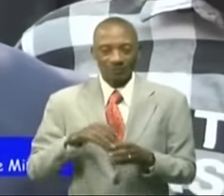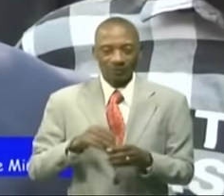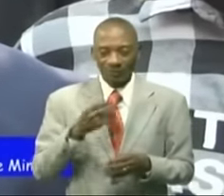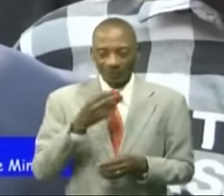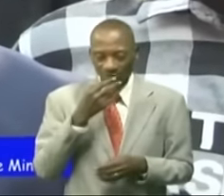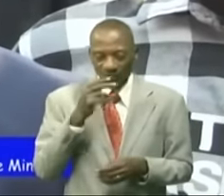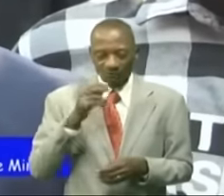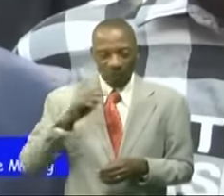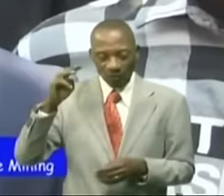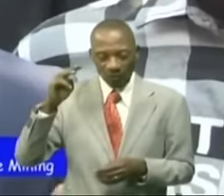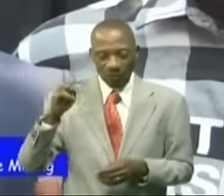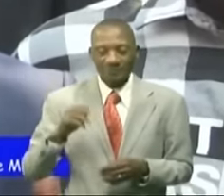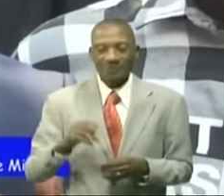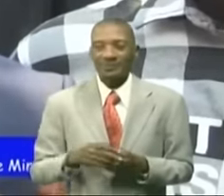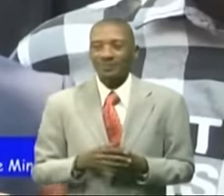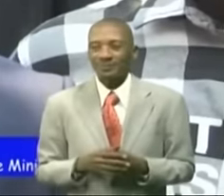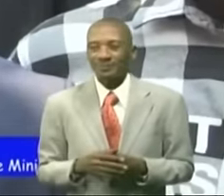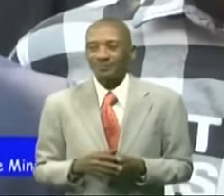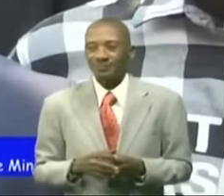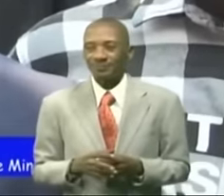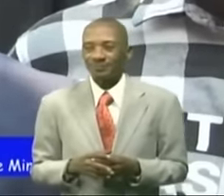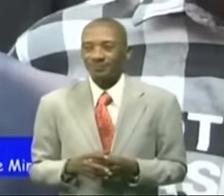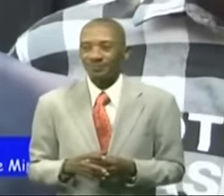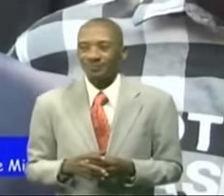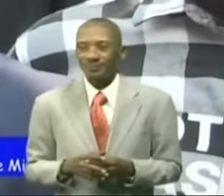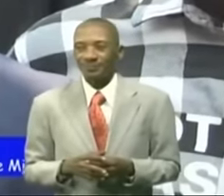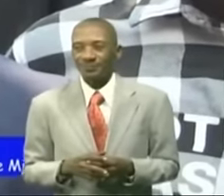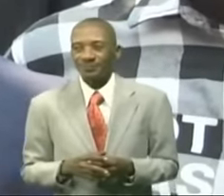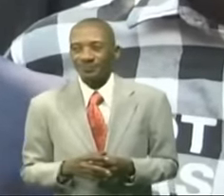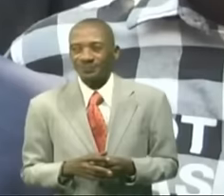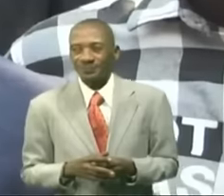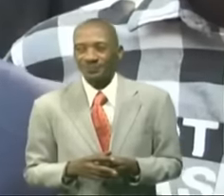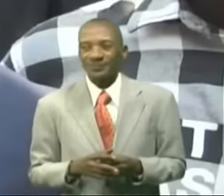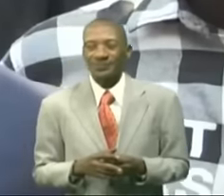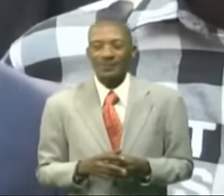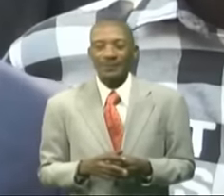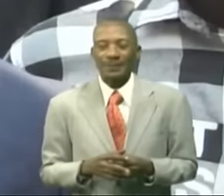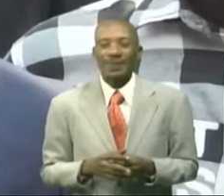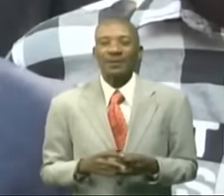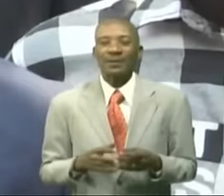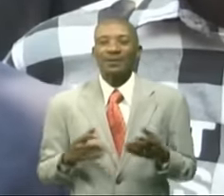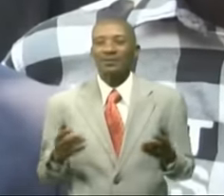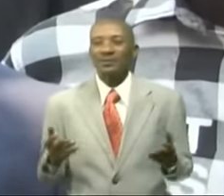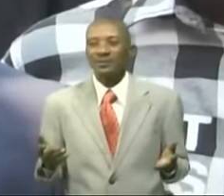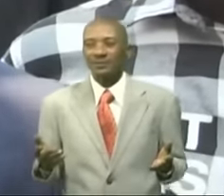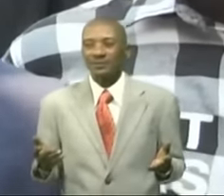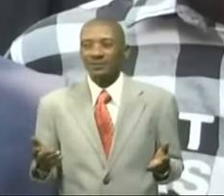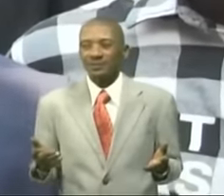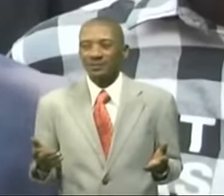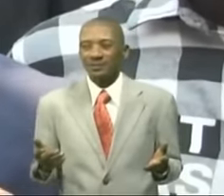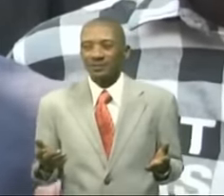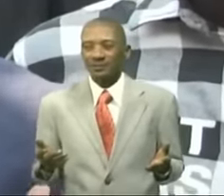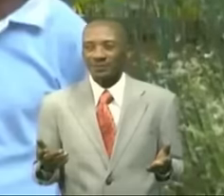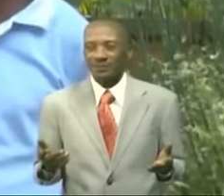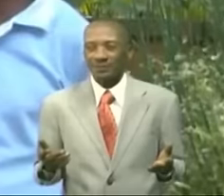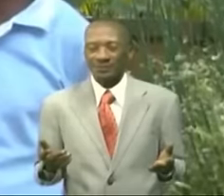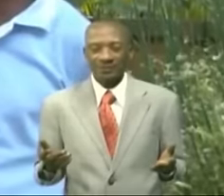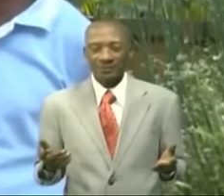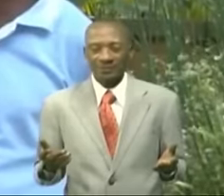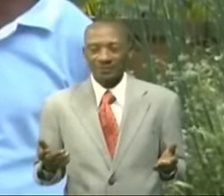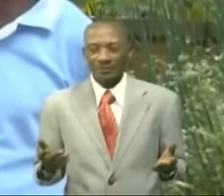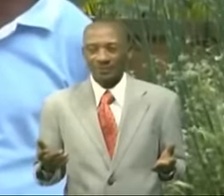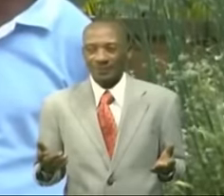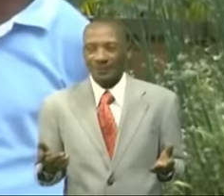Il y a un conflit collectif. Alors, il y a un processus qui a été lancé pour tenter de nous concilier. Parce